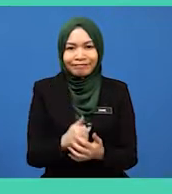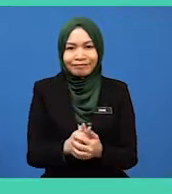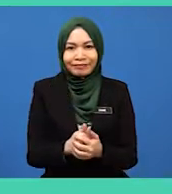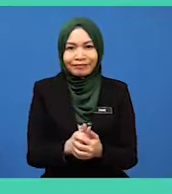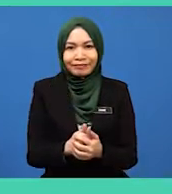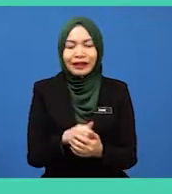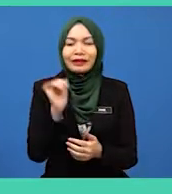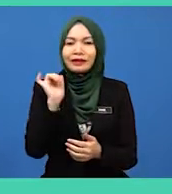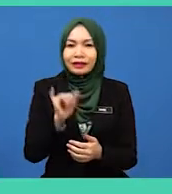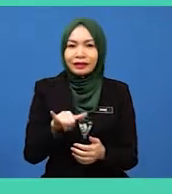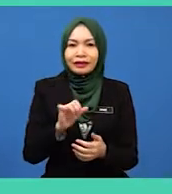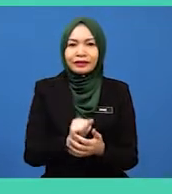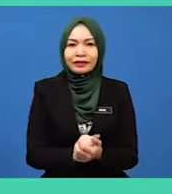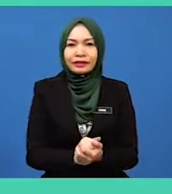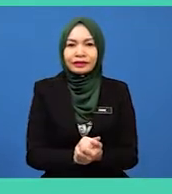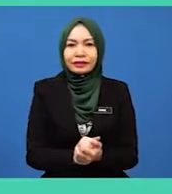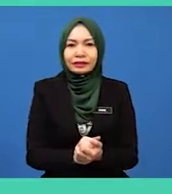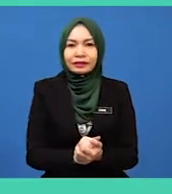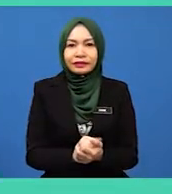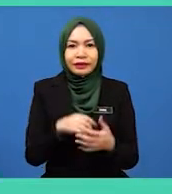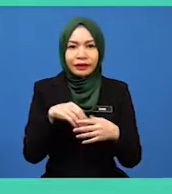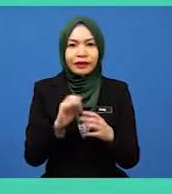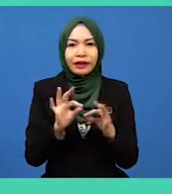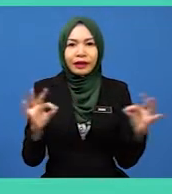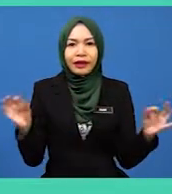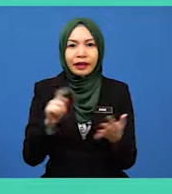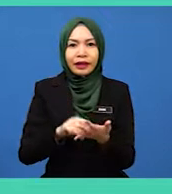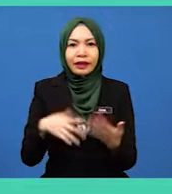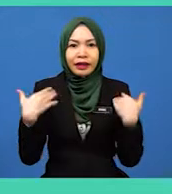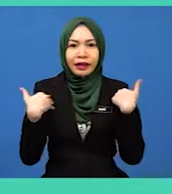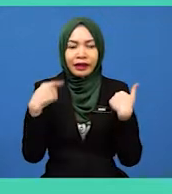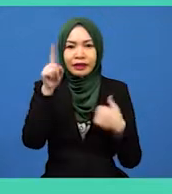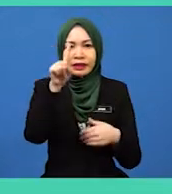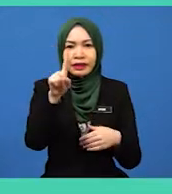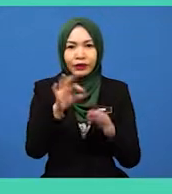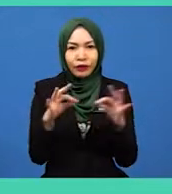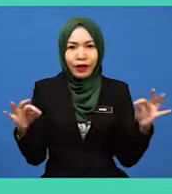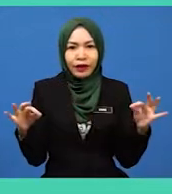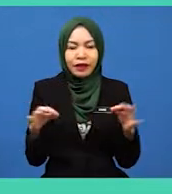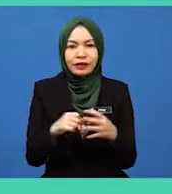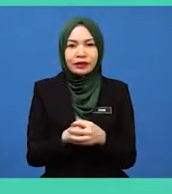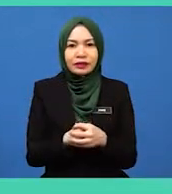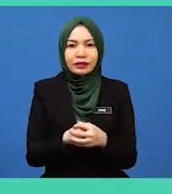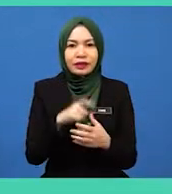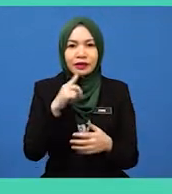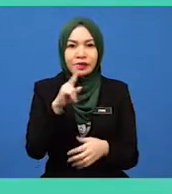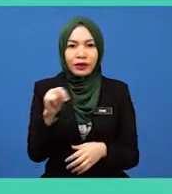Ya murid-murid, dalam perenggan ini terdapat hanya satu ayat seruan,